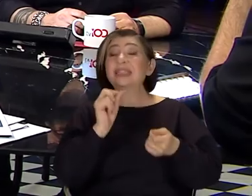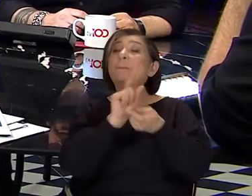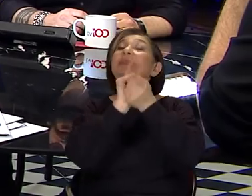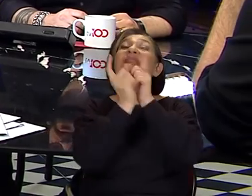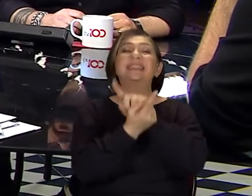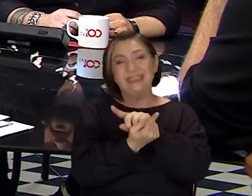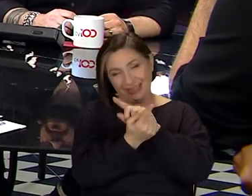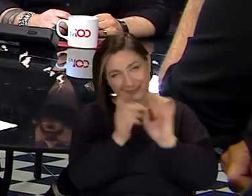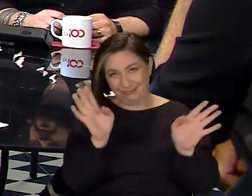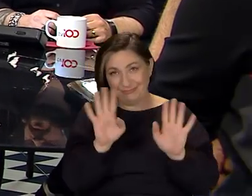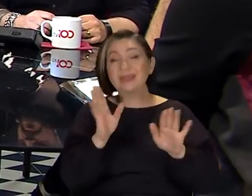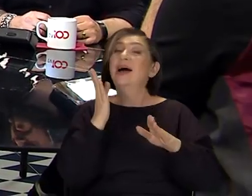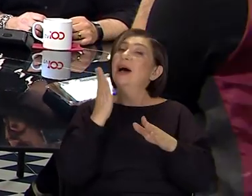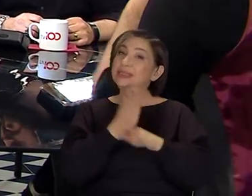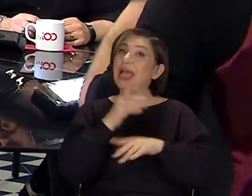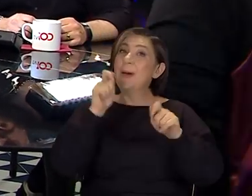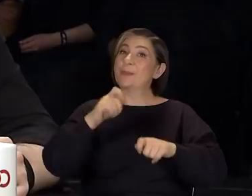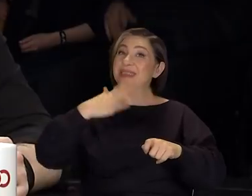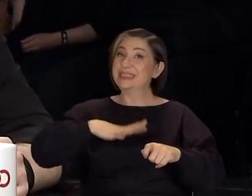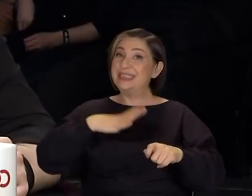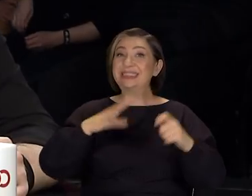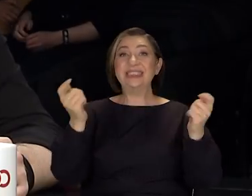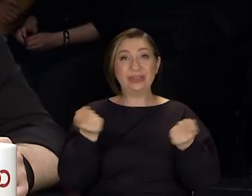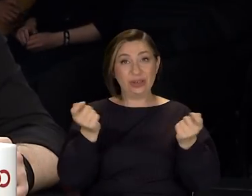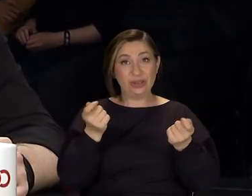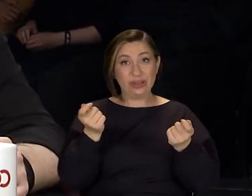tersi şöyle, aslında yapmak istediğiniz iş